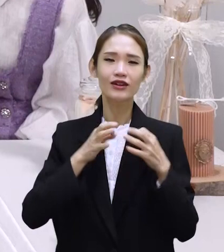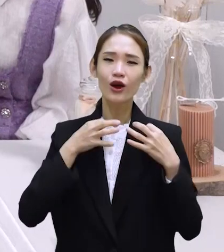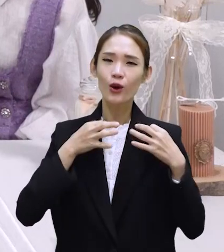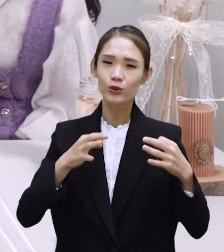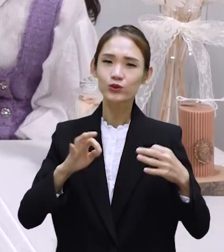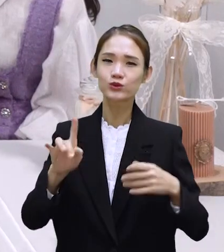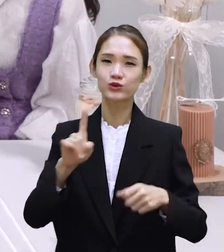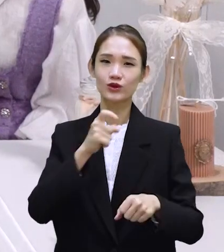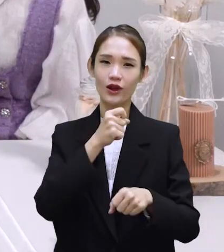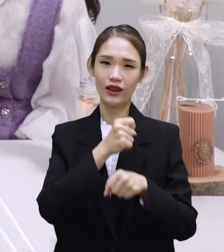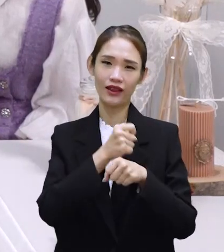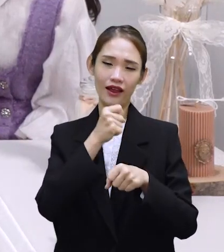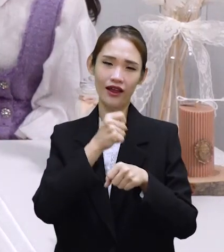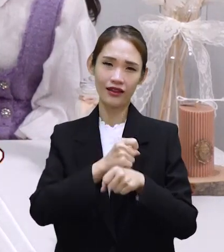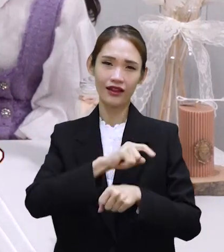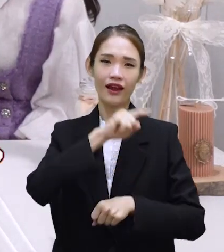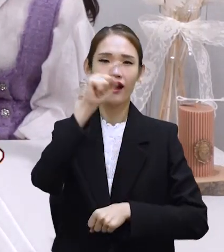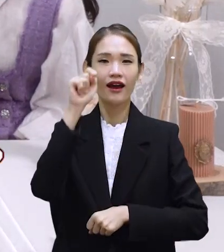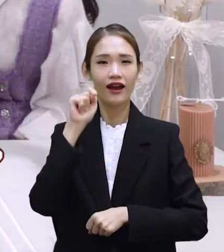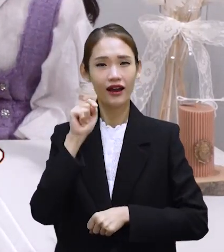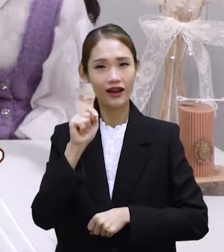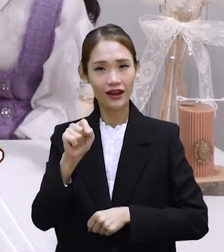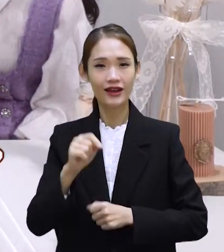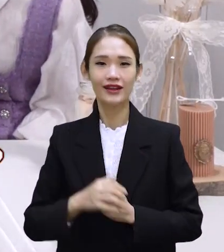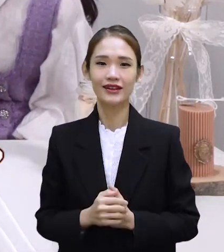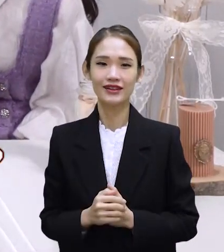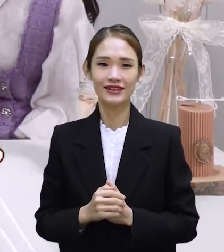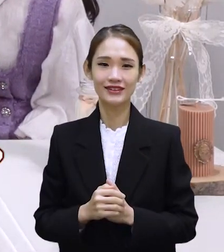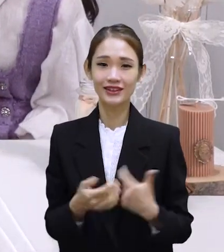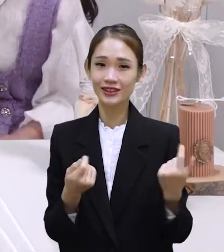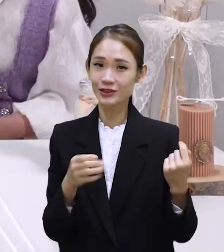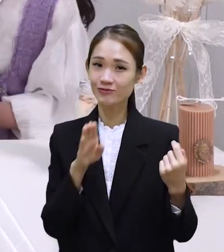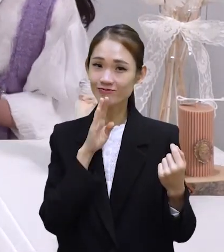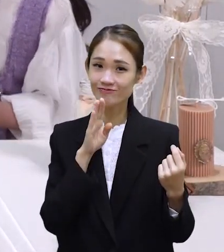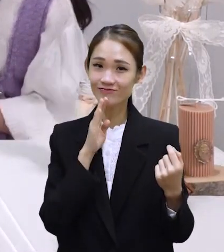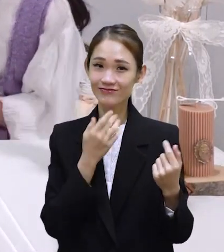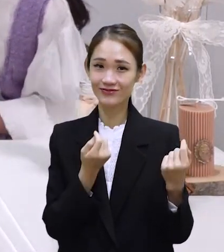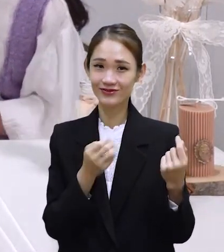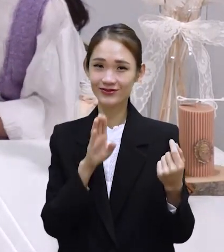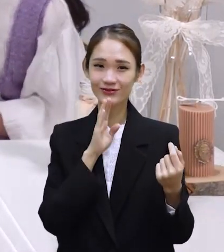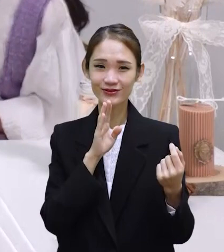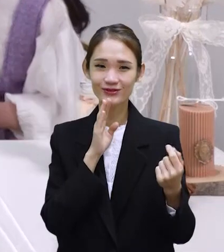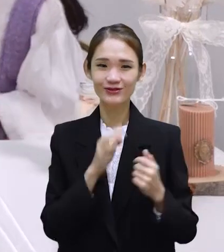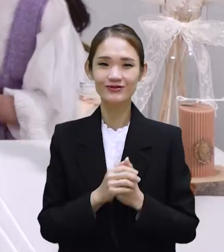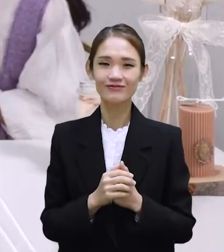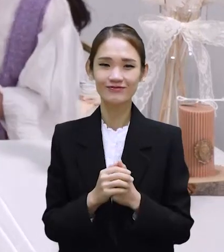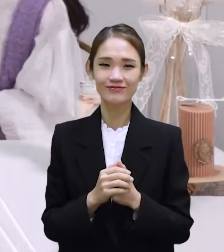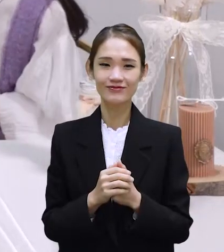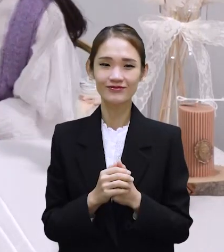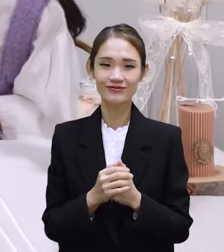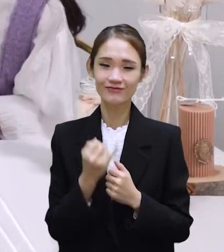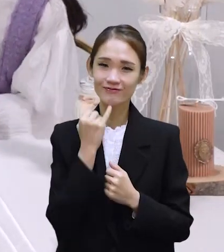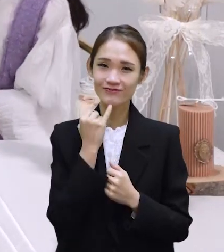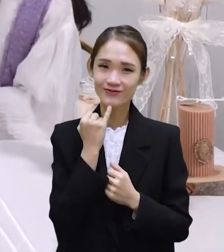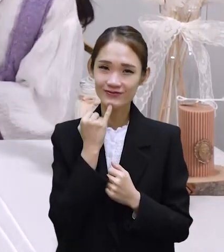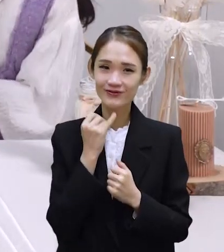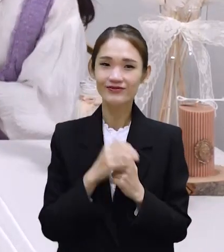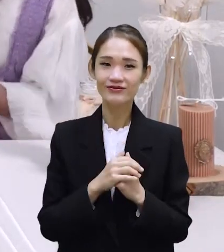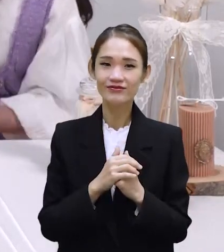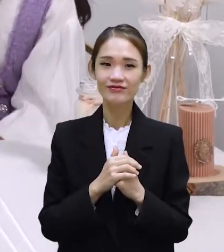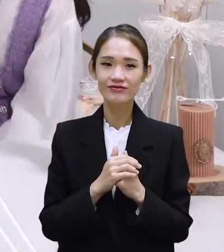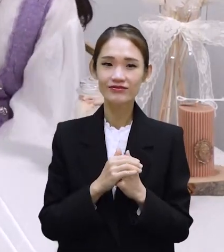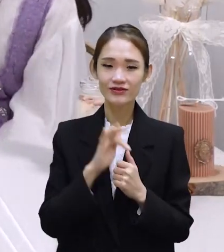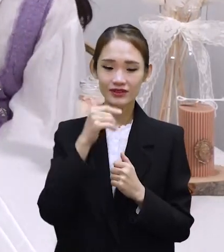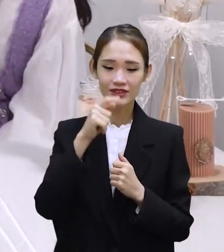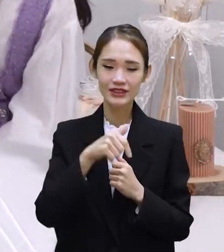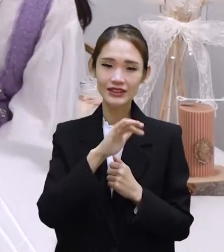즙을 내어서 월 1 5 어디든 어 아이만 좋아요 봐줄 아즈미